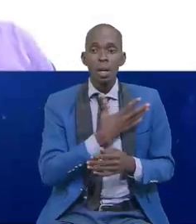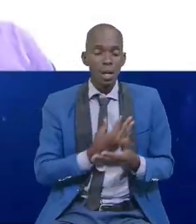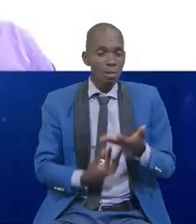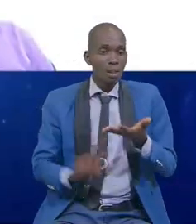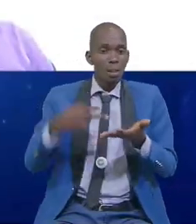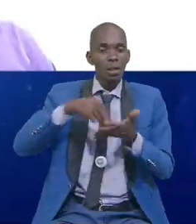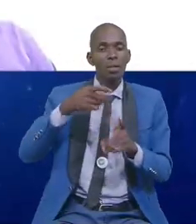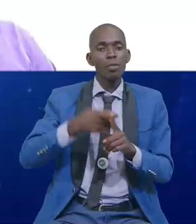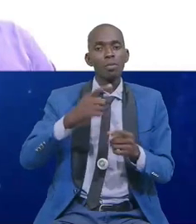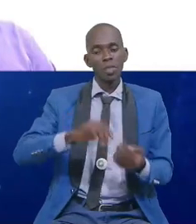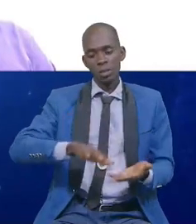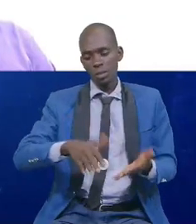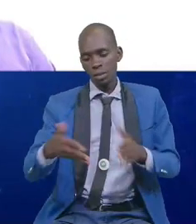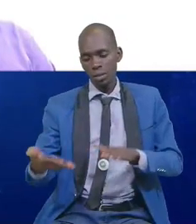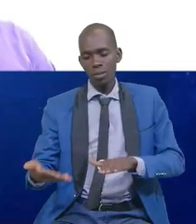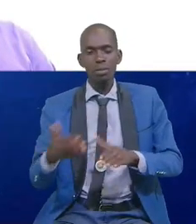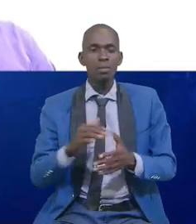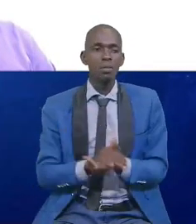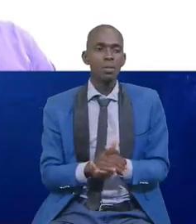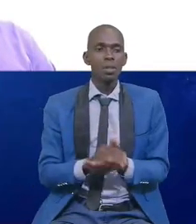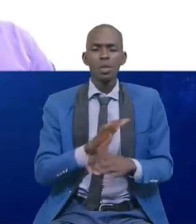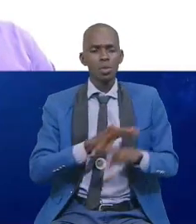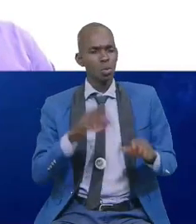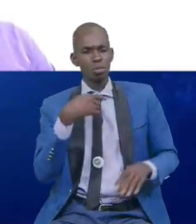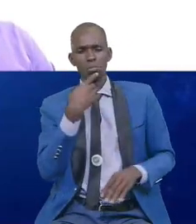Relève-toi d'entre les morts.